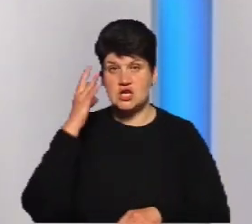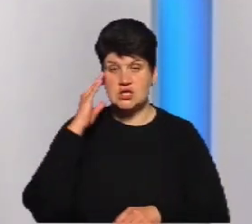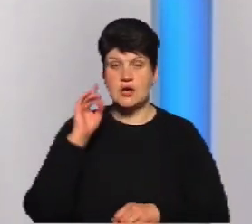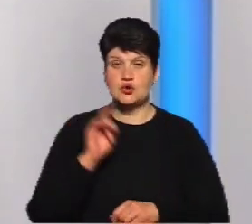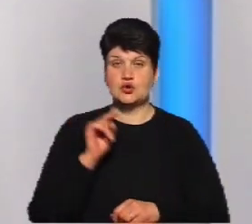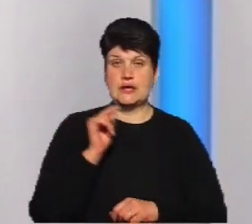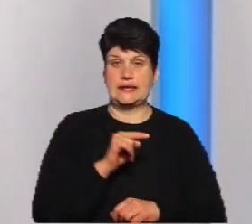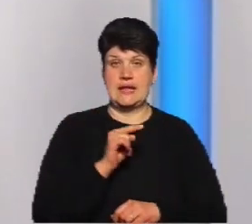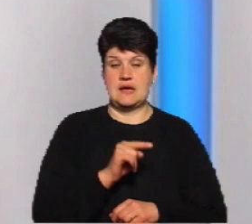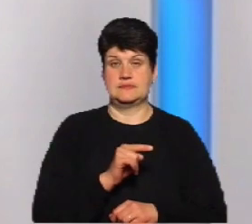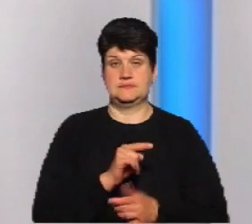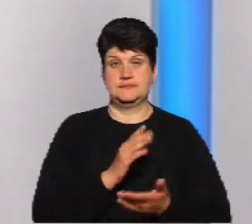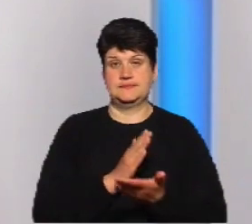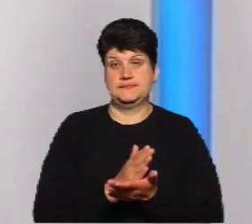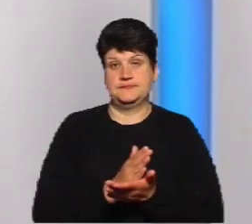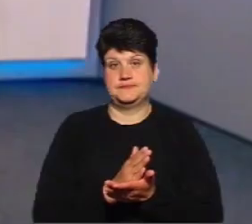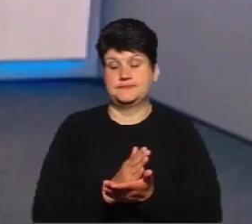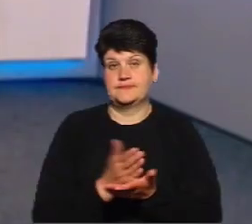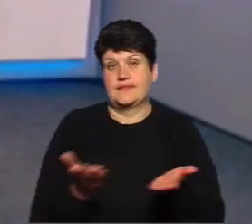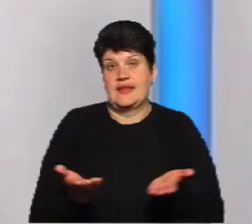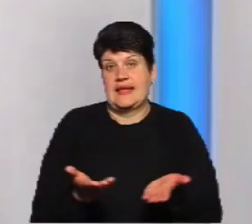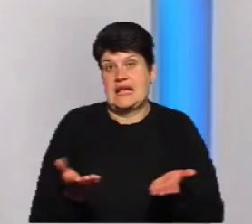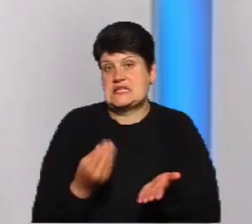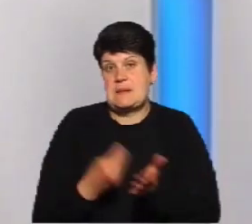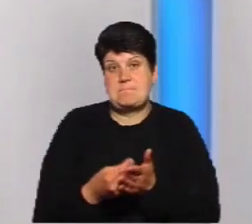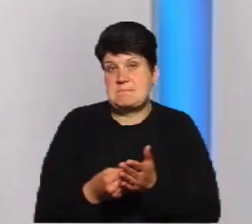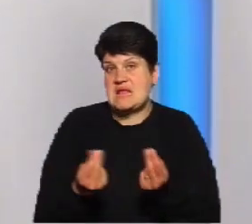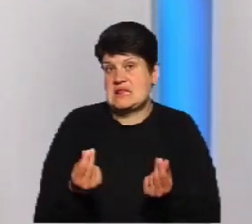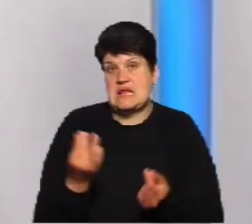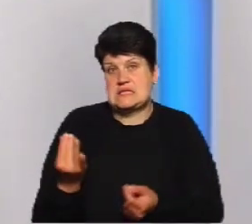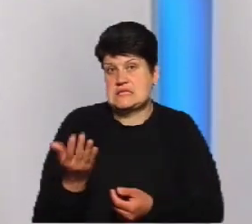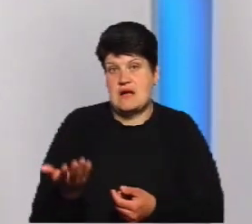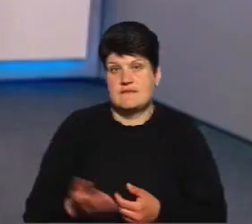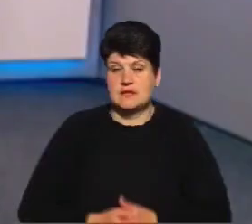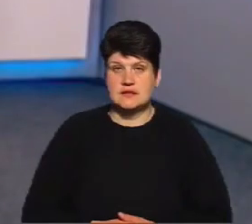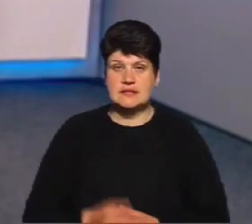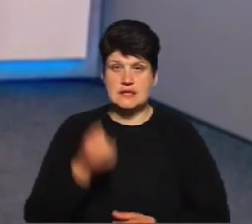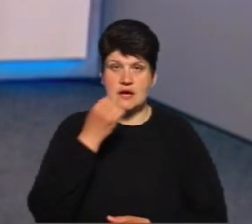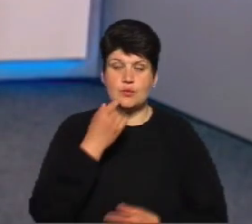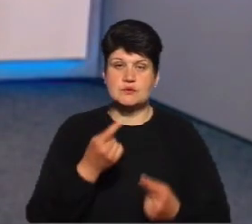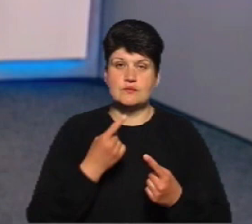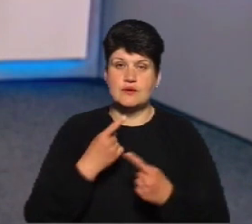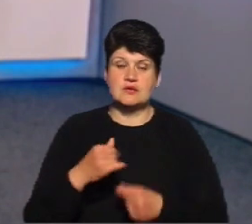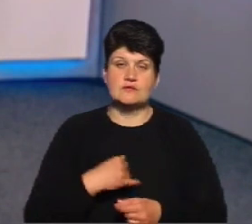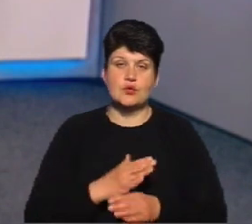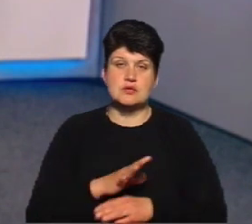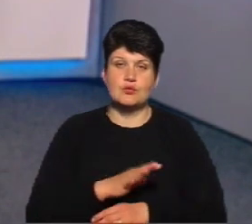йде якась матеріальна зацікавленість. Дякую вам за розмову. Нагадаю, у нас в гостях був Орест Сінгалевич,